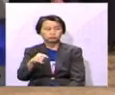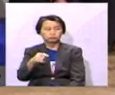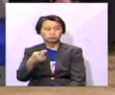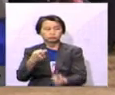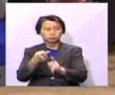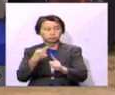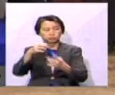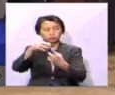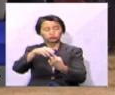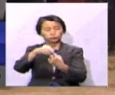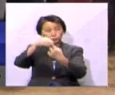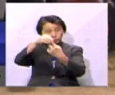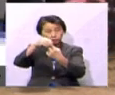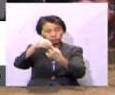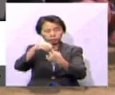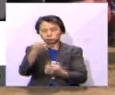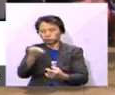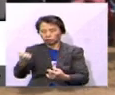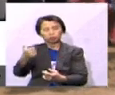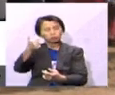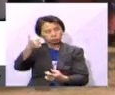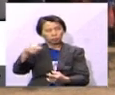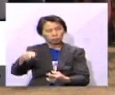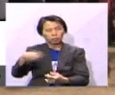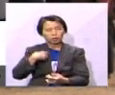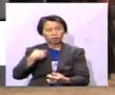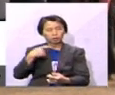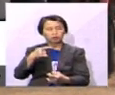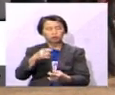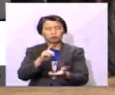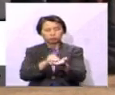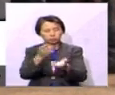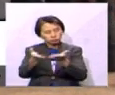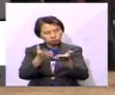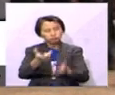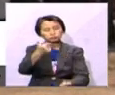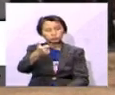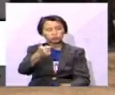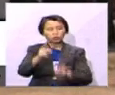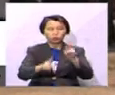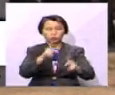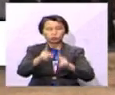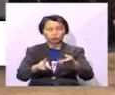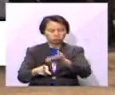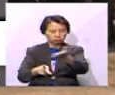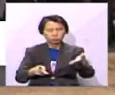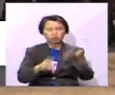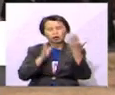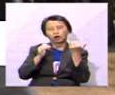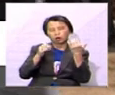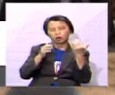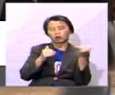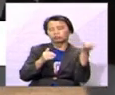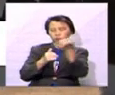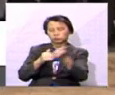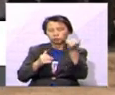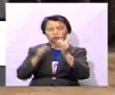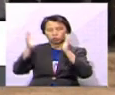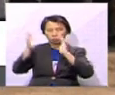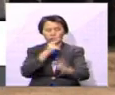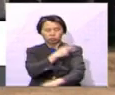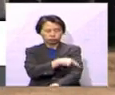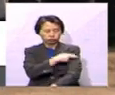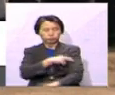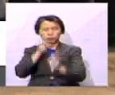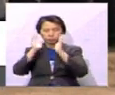dari segi specialist, dari segi equipment yang ada dan juga clinical services yang ada. So memang orang semua memang mengharapkan hospital Malaysia ni untuk berada